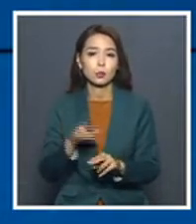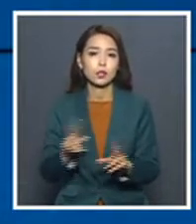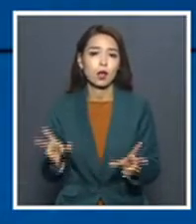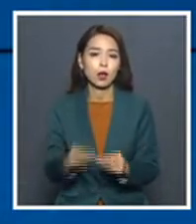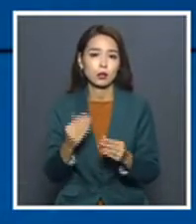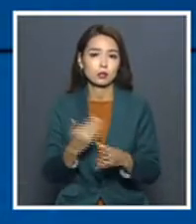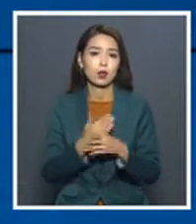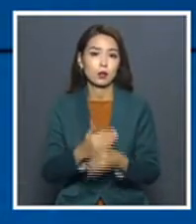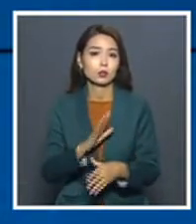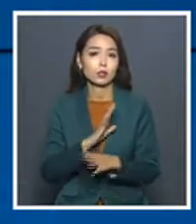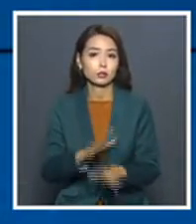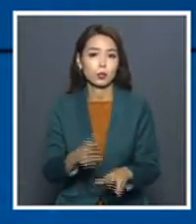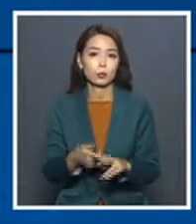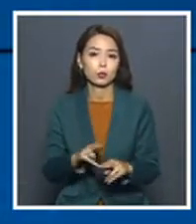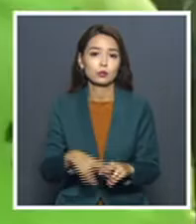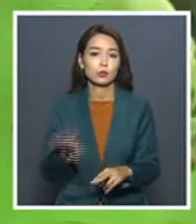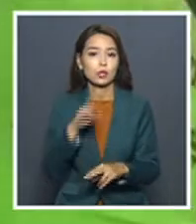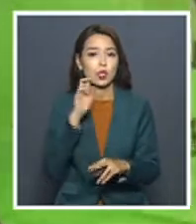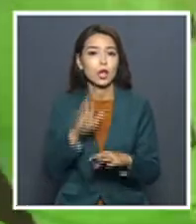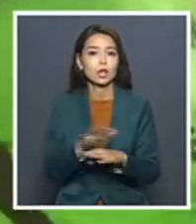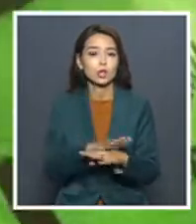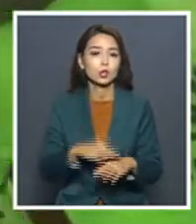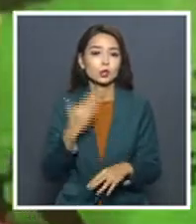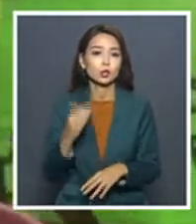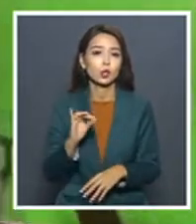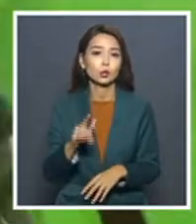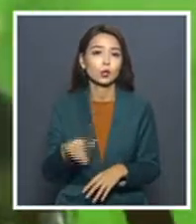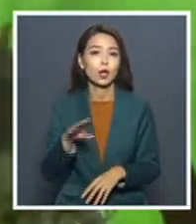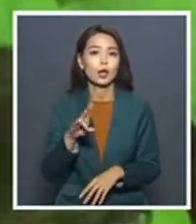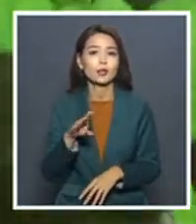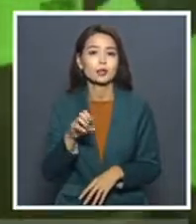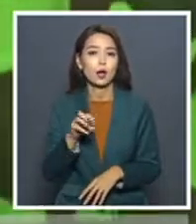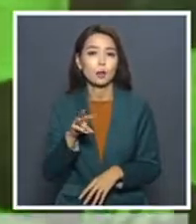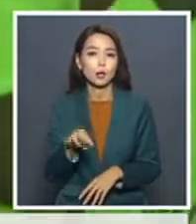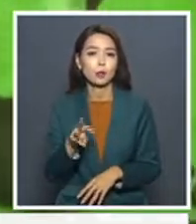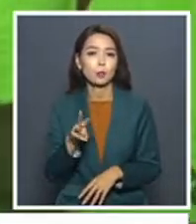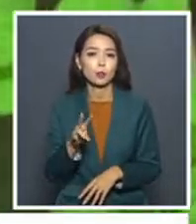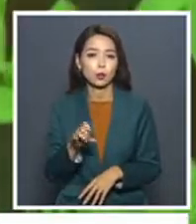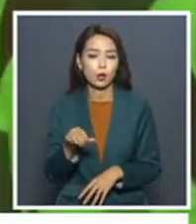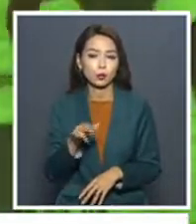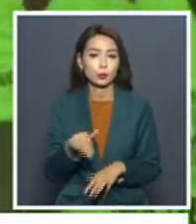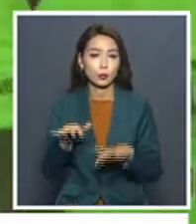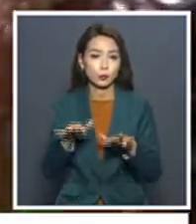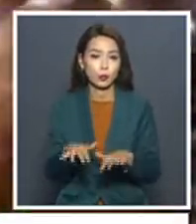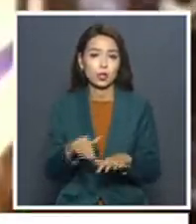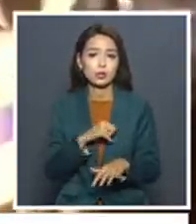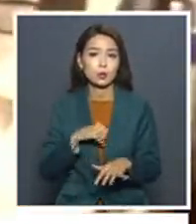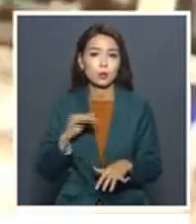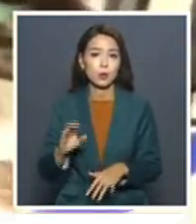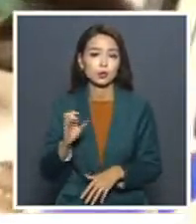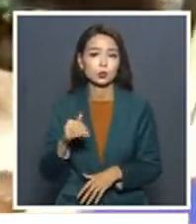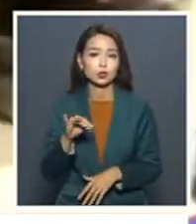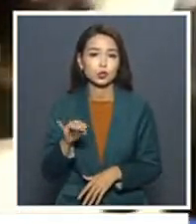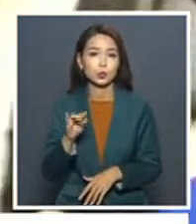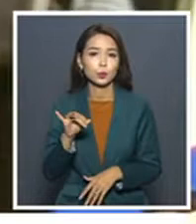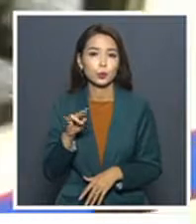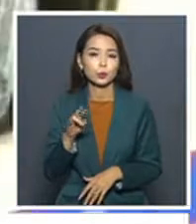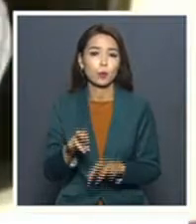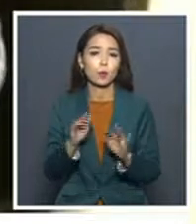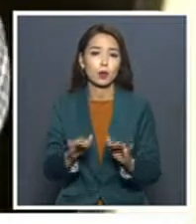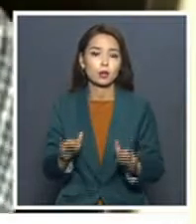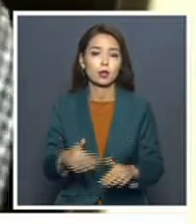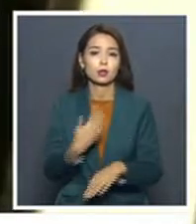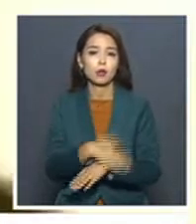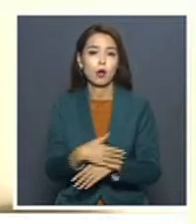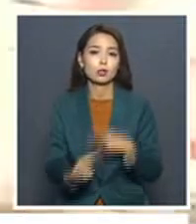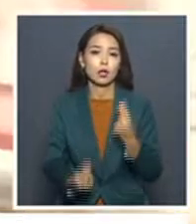қалуға көмектеспеді. Оқиға елдің оңтүстігіндегі Тамил Наду штатында болды. Кішкентай Суджит Уилсон балалармен көшеде ойнап жүріп,